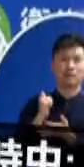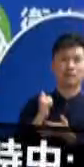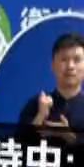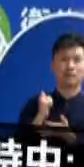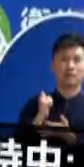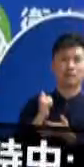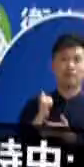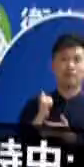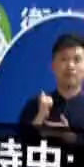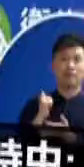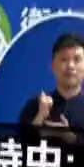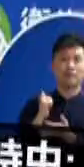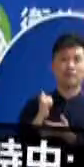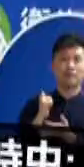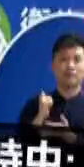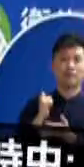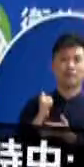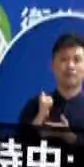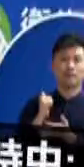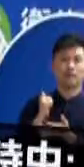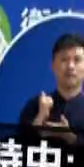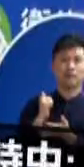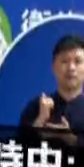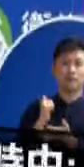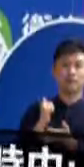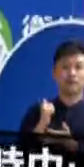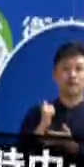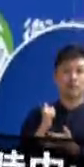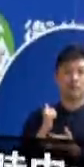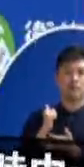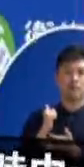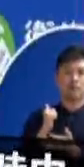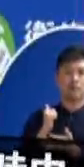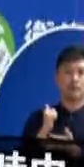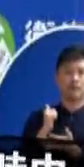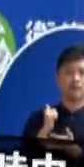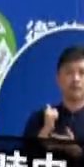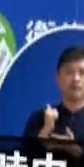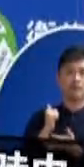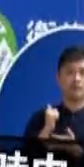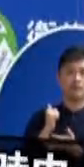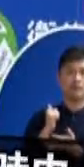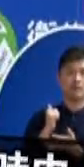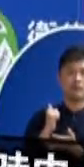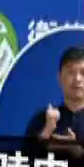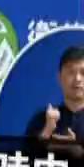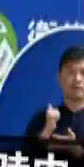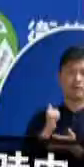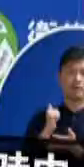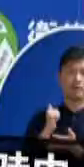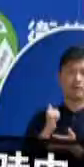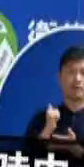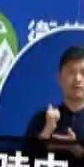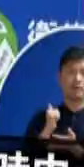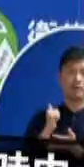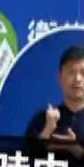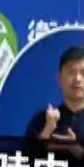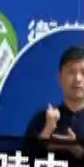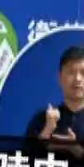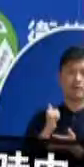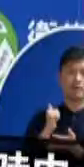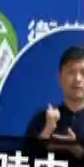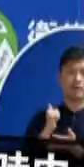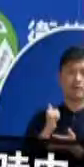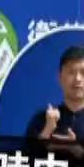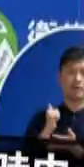就分析了，好，眼前这联雅卡关了，要解套要怎么办呢？要怎么败部复活？两大关键，第一个就是要申请 EUA 重审，